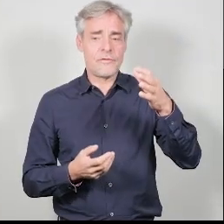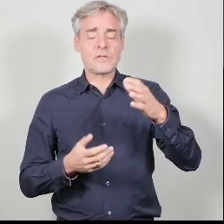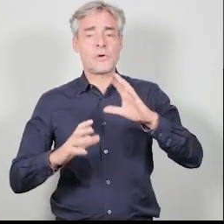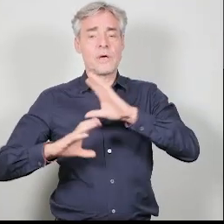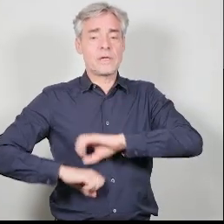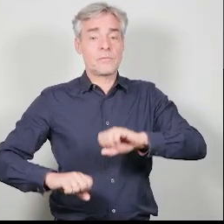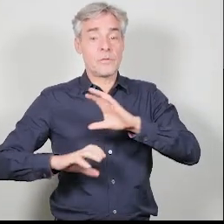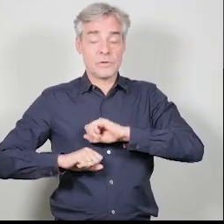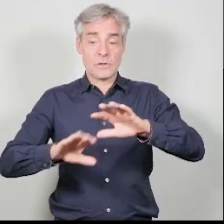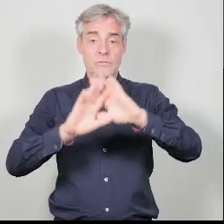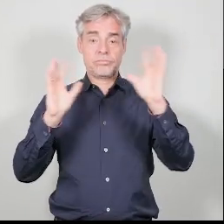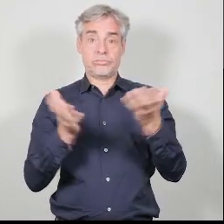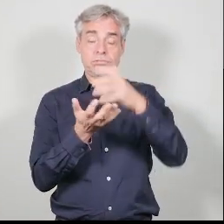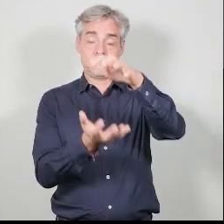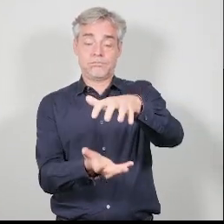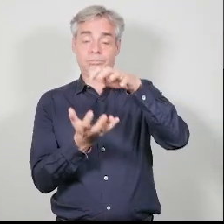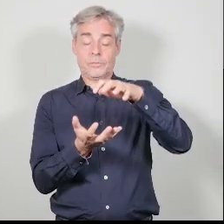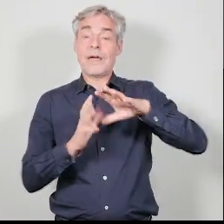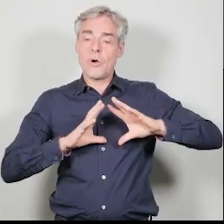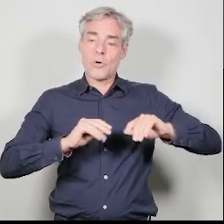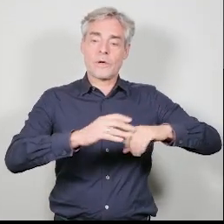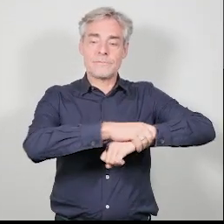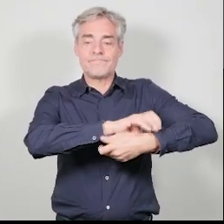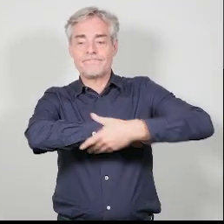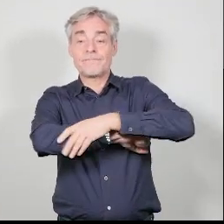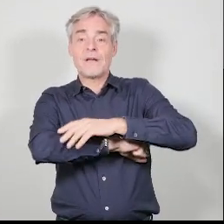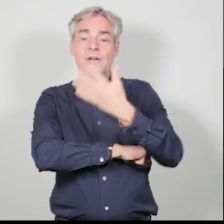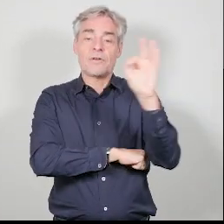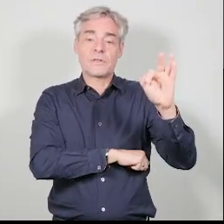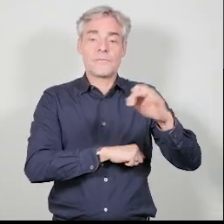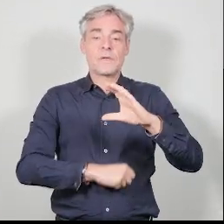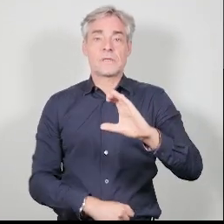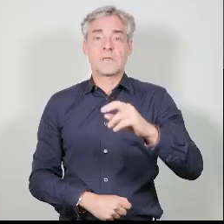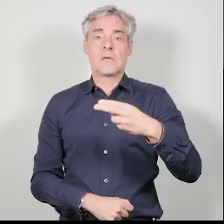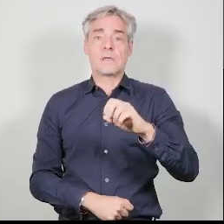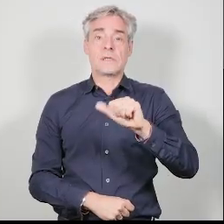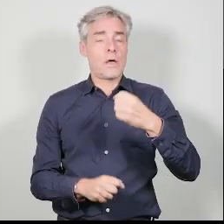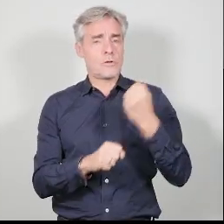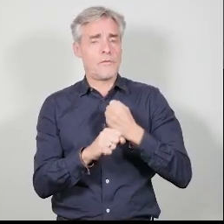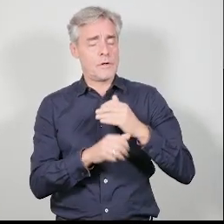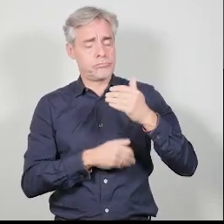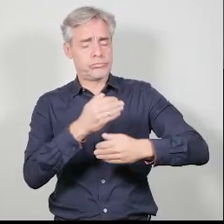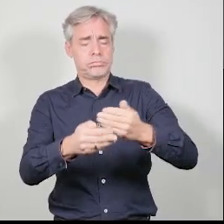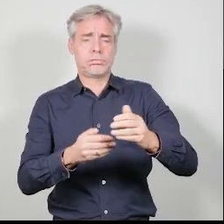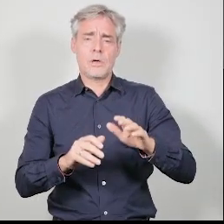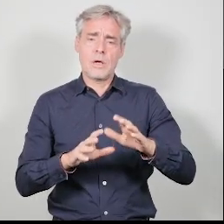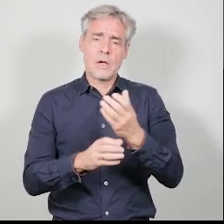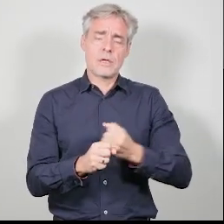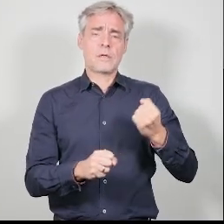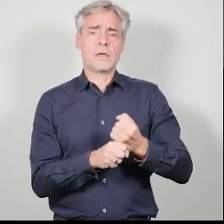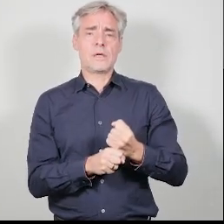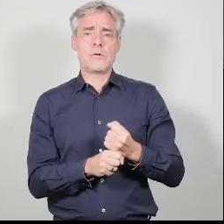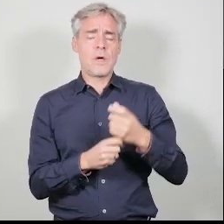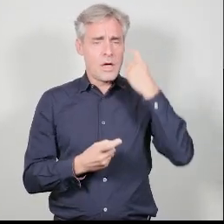d'expérimentation. Il faut qu'on passe vraiment à l'acte national. La CNSA, c'est son rôle, vous le savez, elle travaille, elle met en place